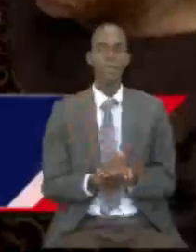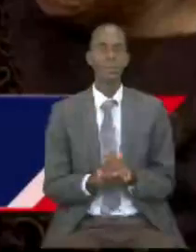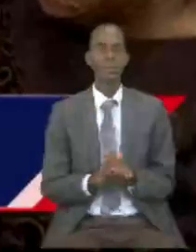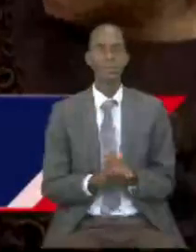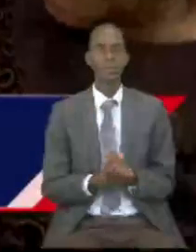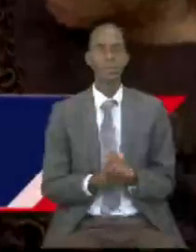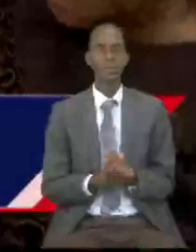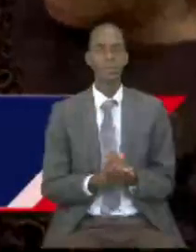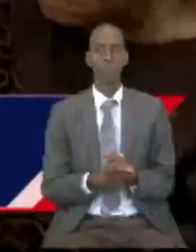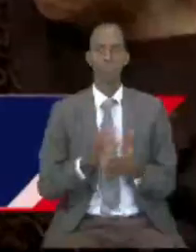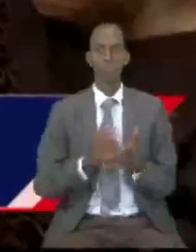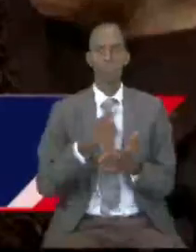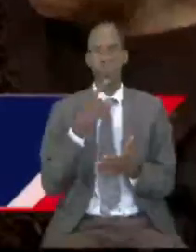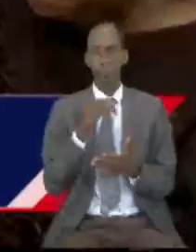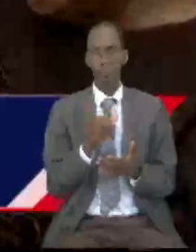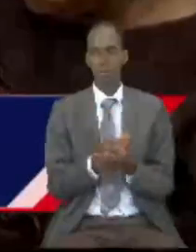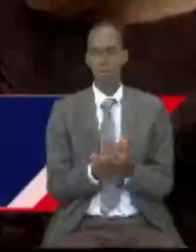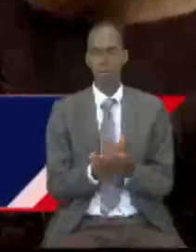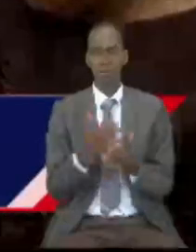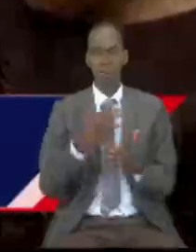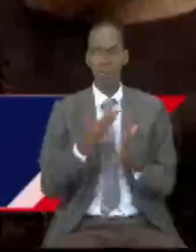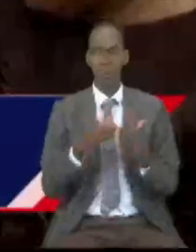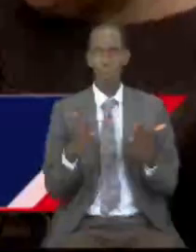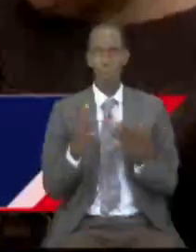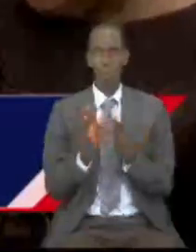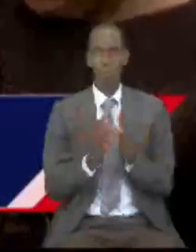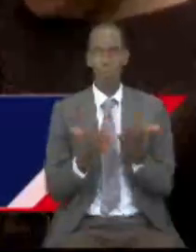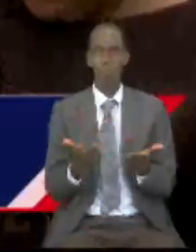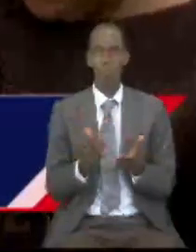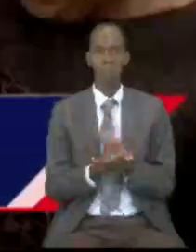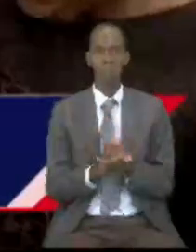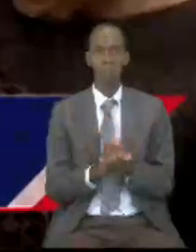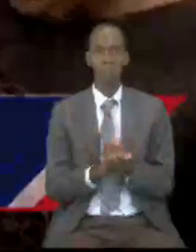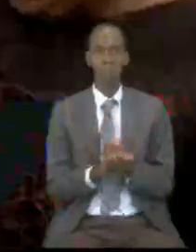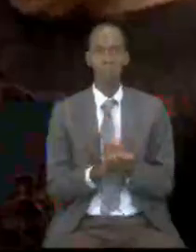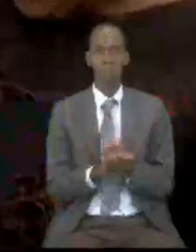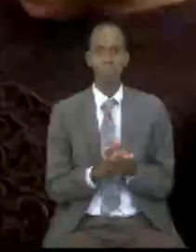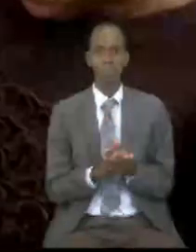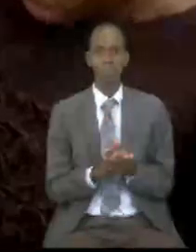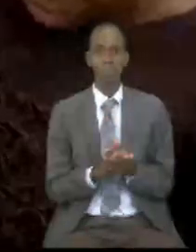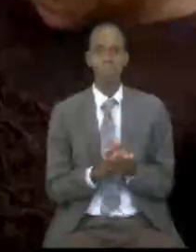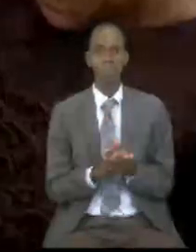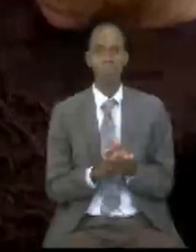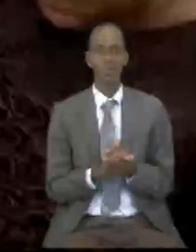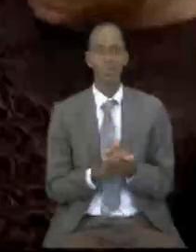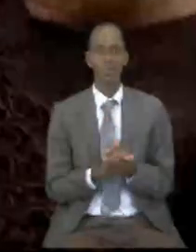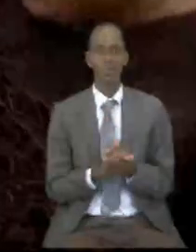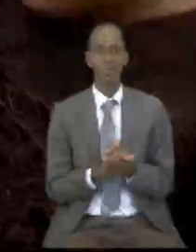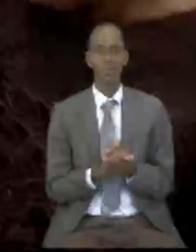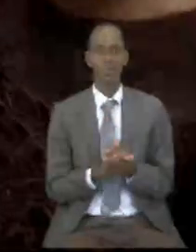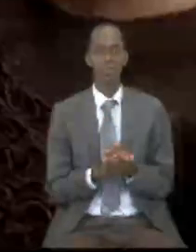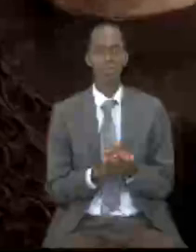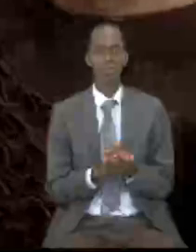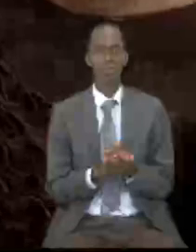verset 31, Ésaïe 37 et 31. Avez-vous ouvert la Bible?